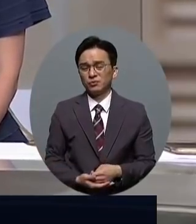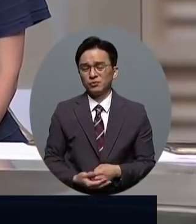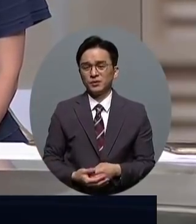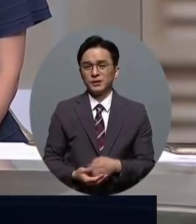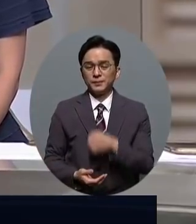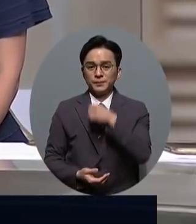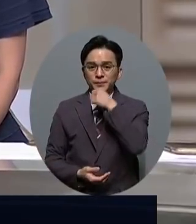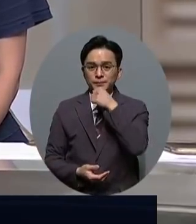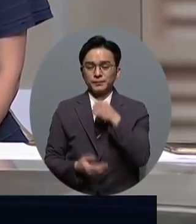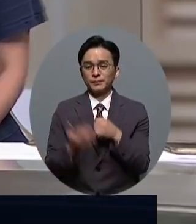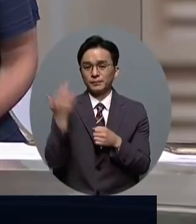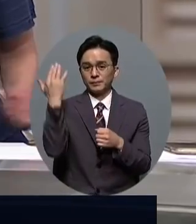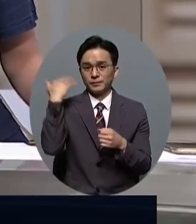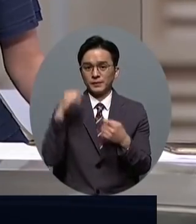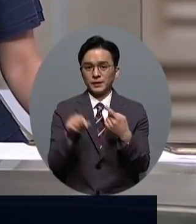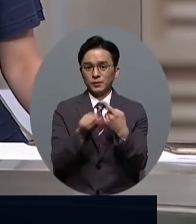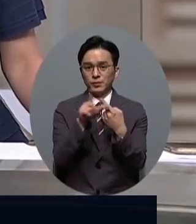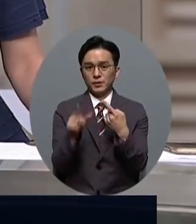있는데 지난 1월에